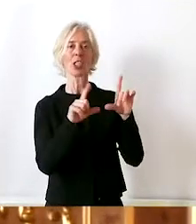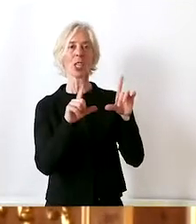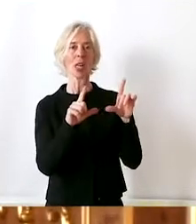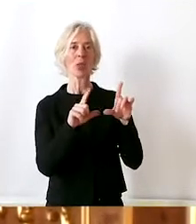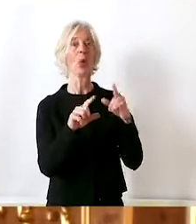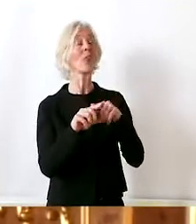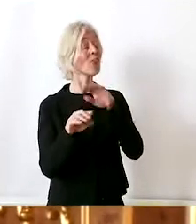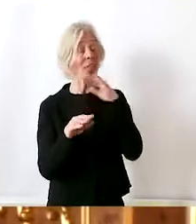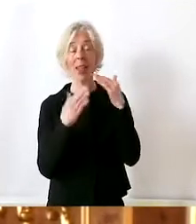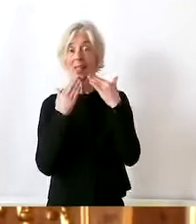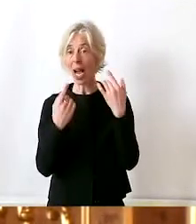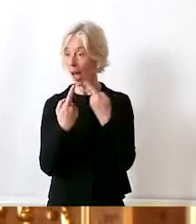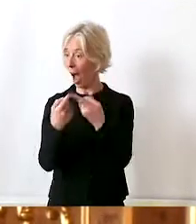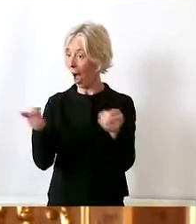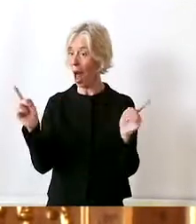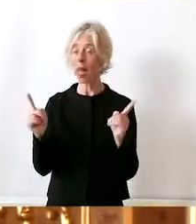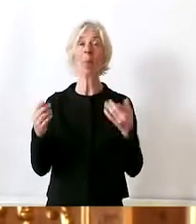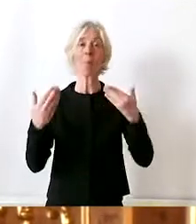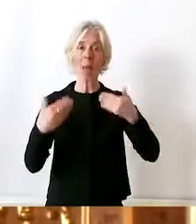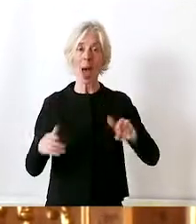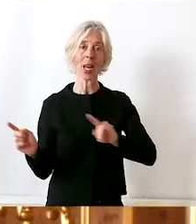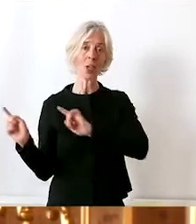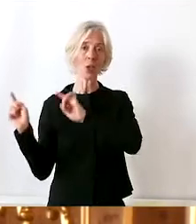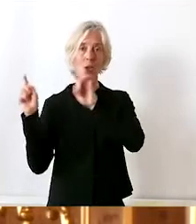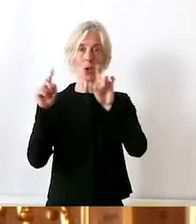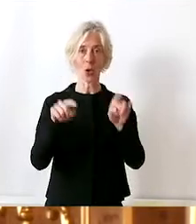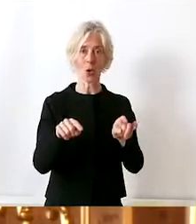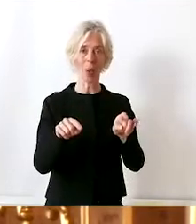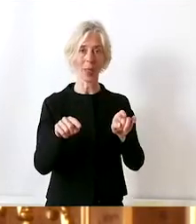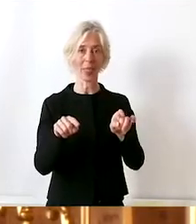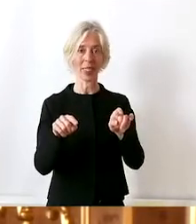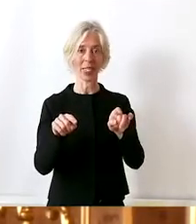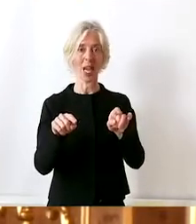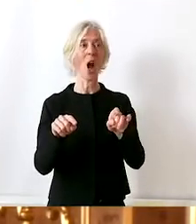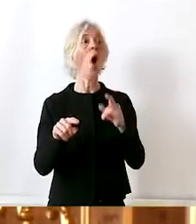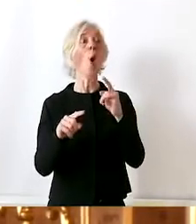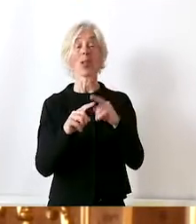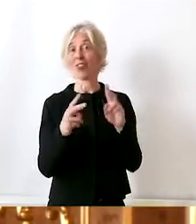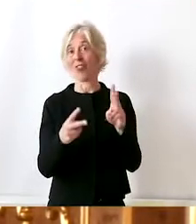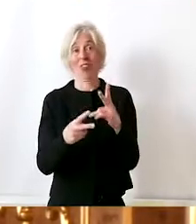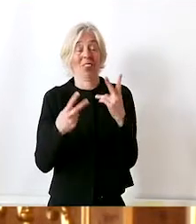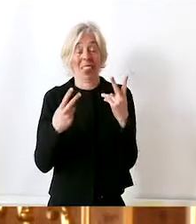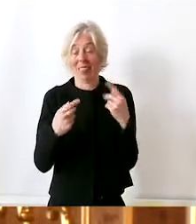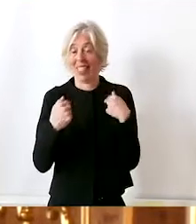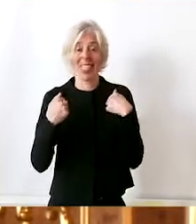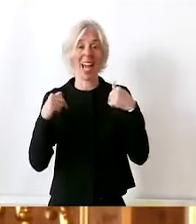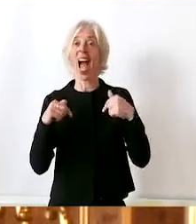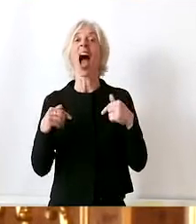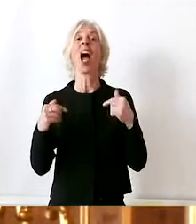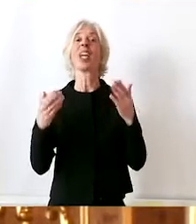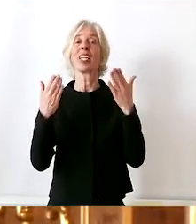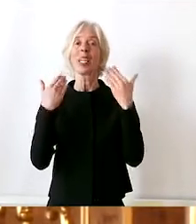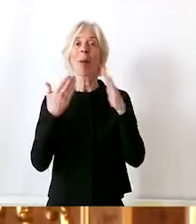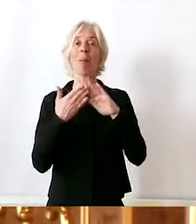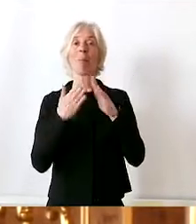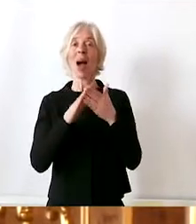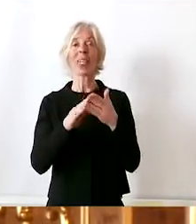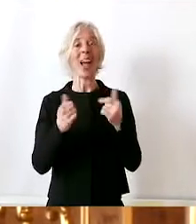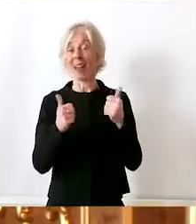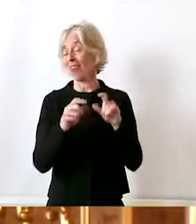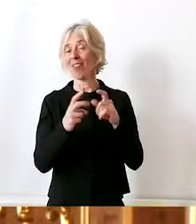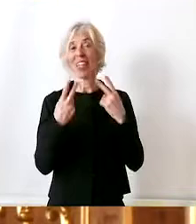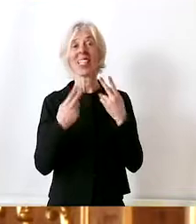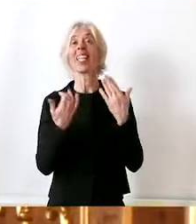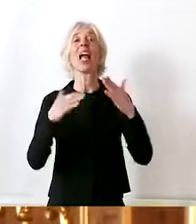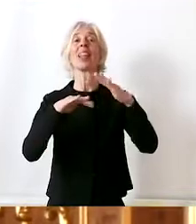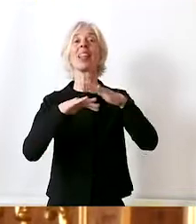alle, dass Sie gekommen sind, und wir wollten schneller sein, weil ein Thema war ja noch Netzwerken. Das soll ein Netzwerk sein, und alle, die noch